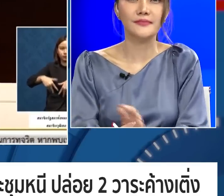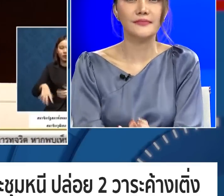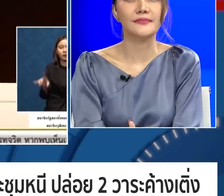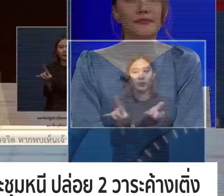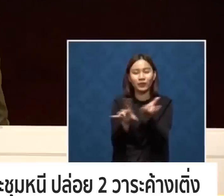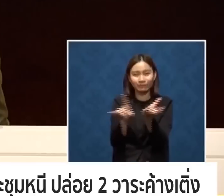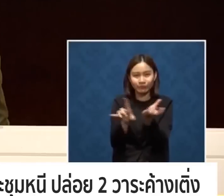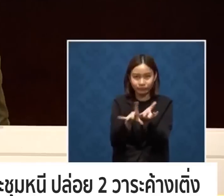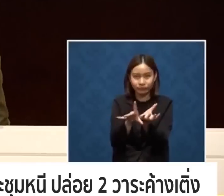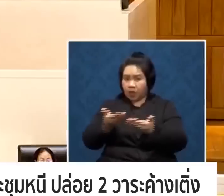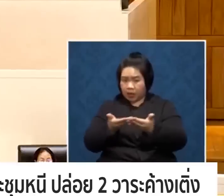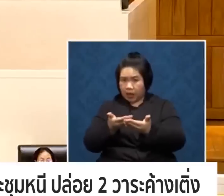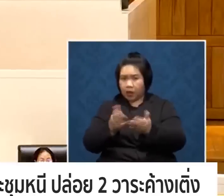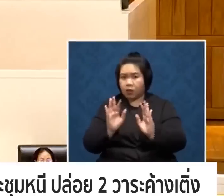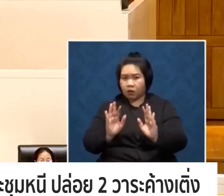อนฮะ